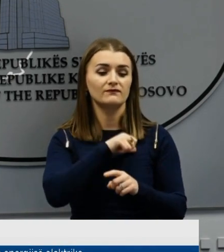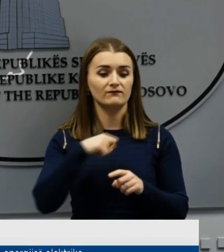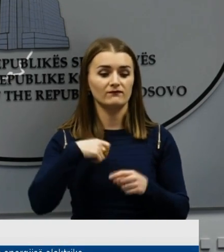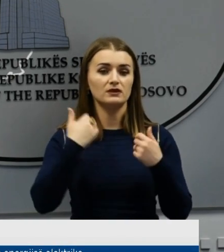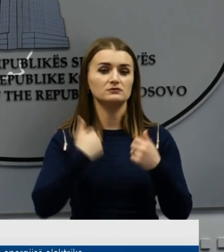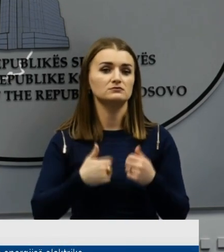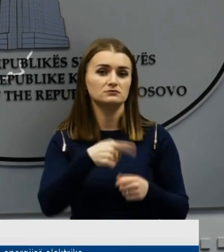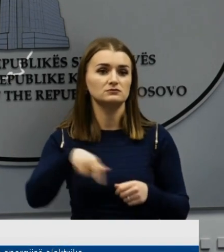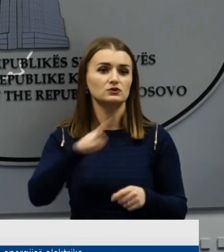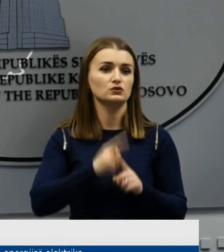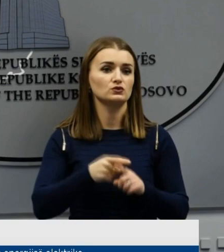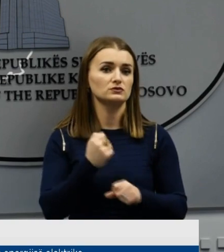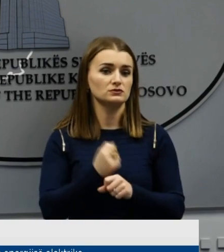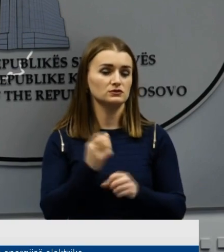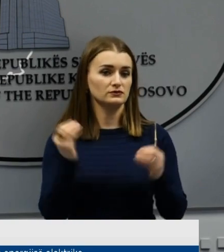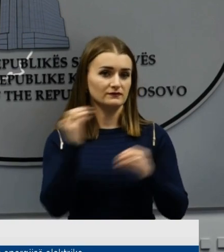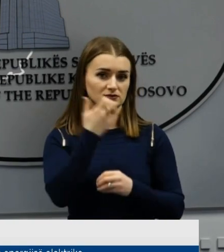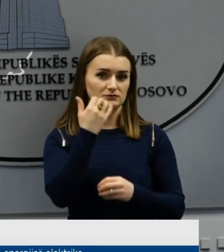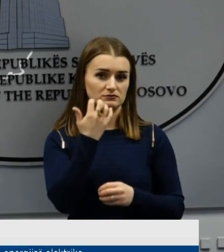faleminderit.